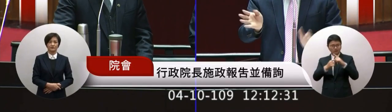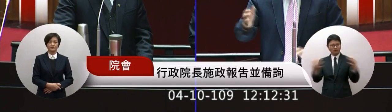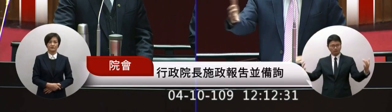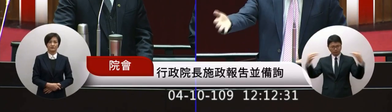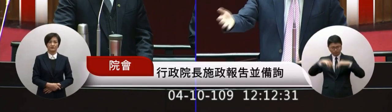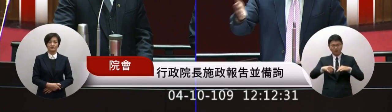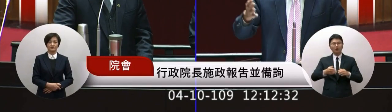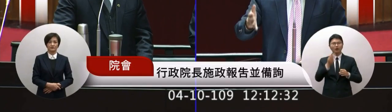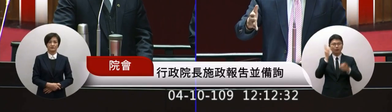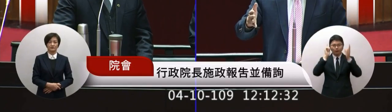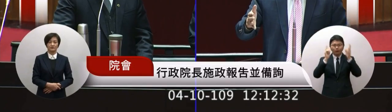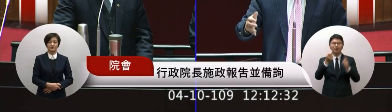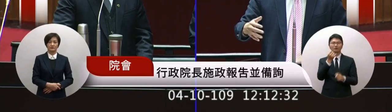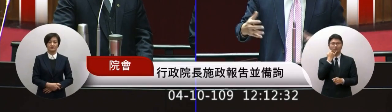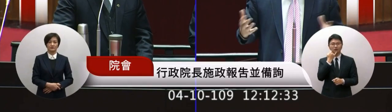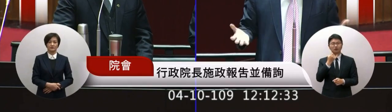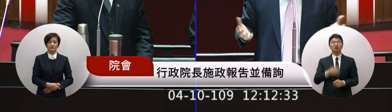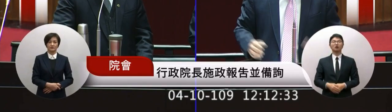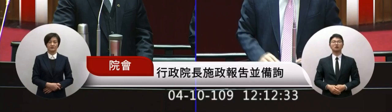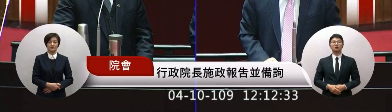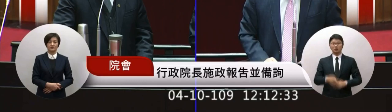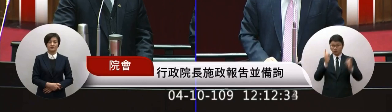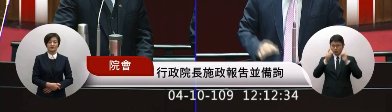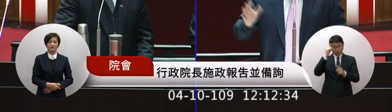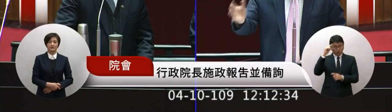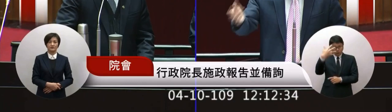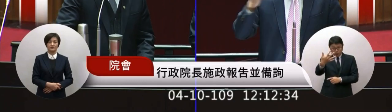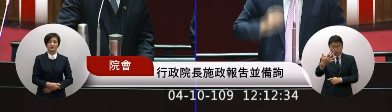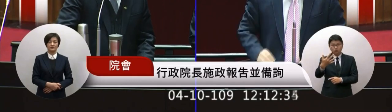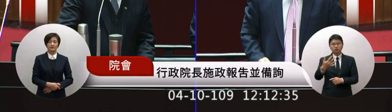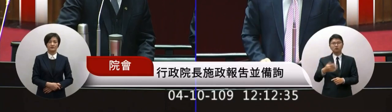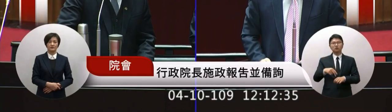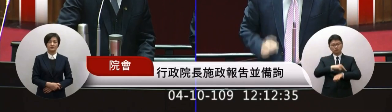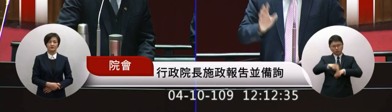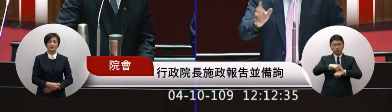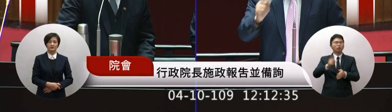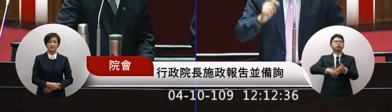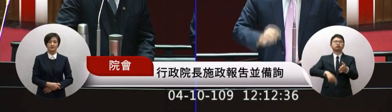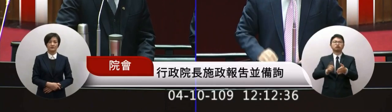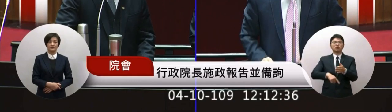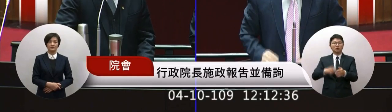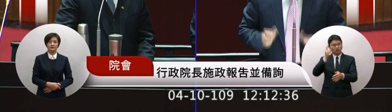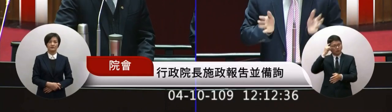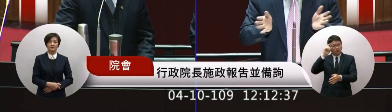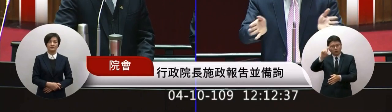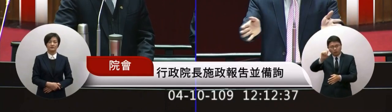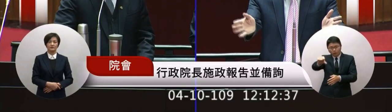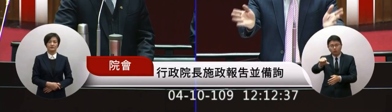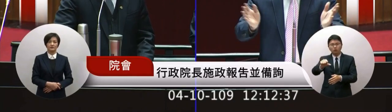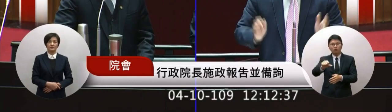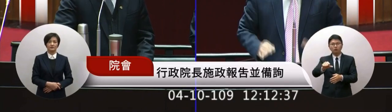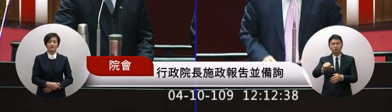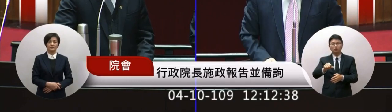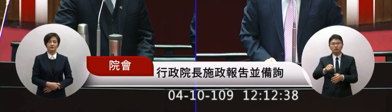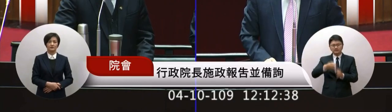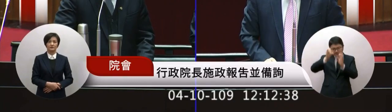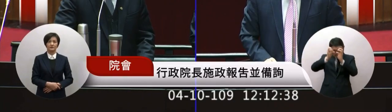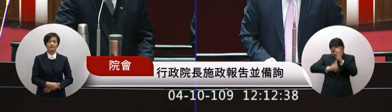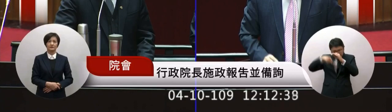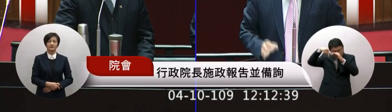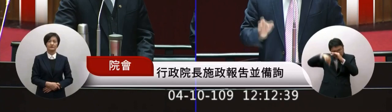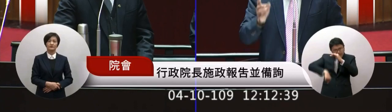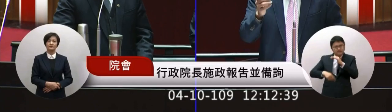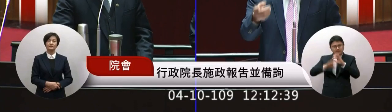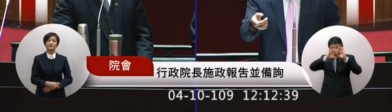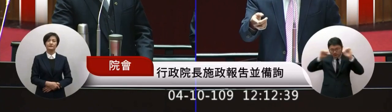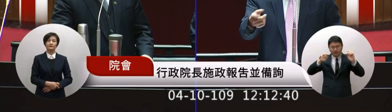光的点，他来这边玩5天，他要规划很简单；他来这边玩15天，他要怎么规划进去再比较深度旅游的？